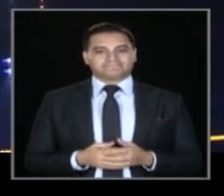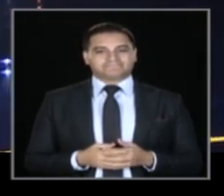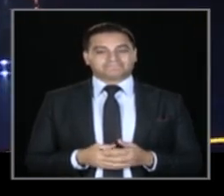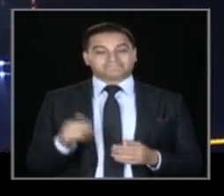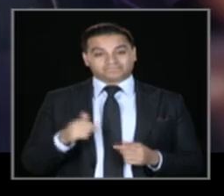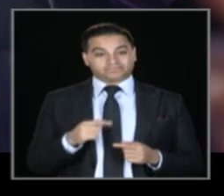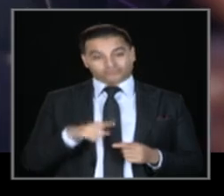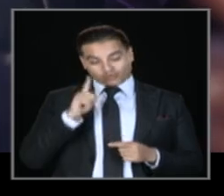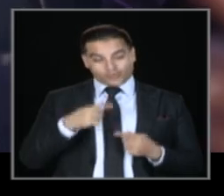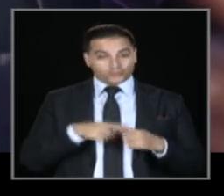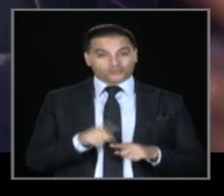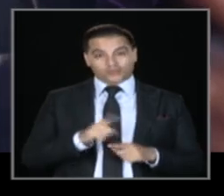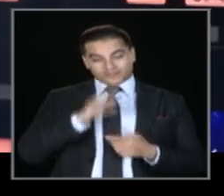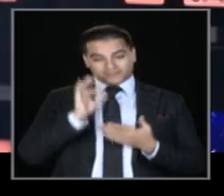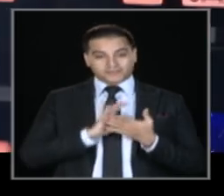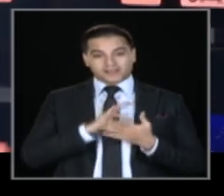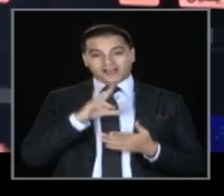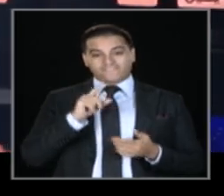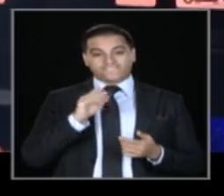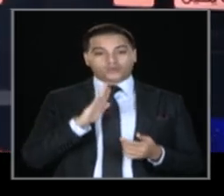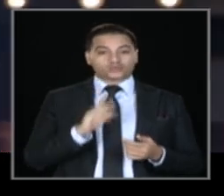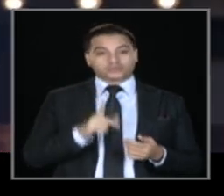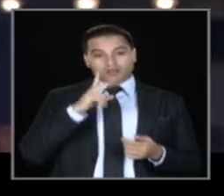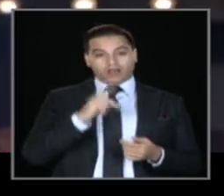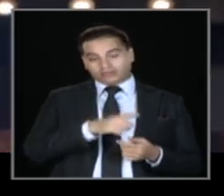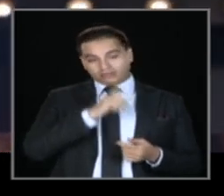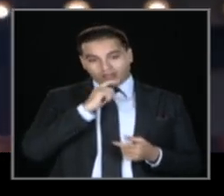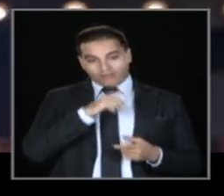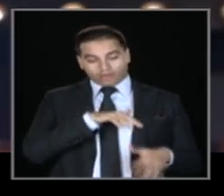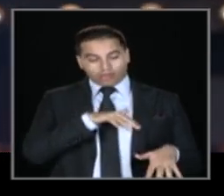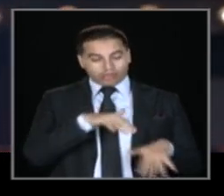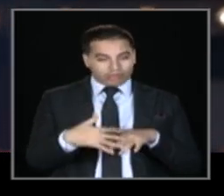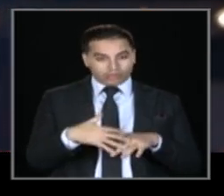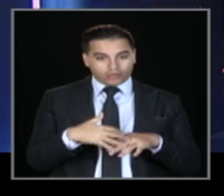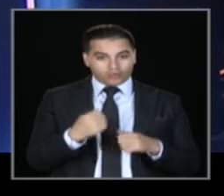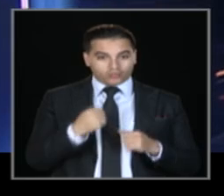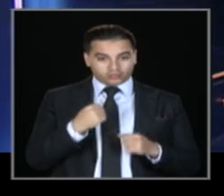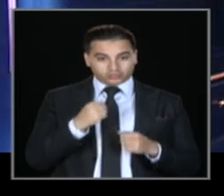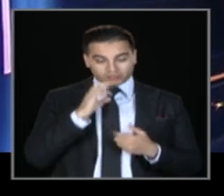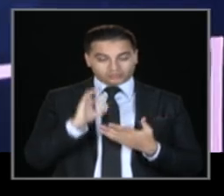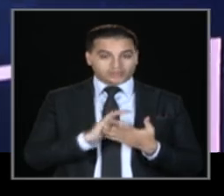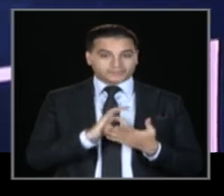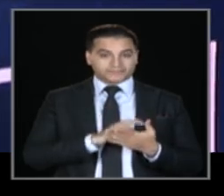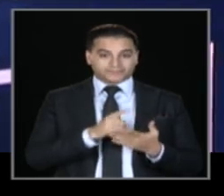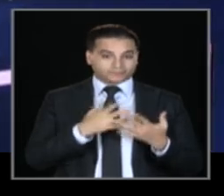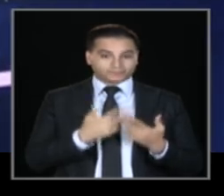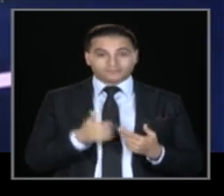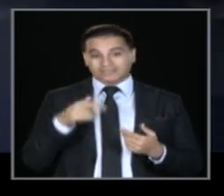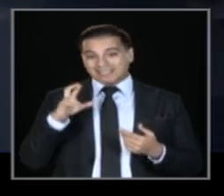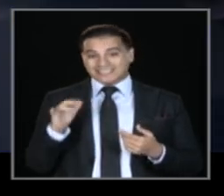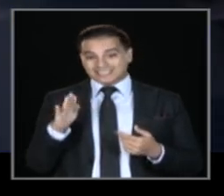النهاردة مش يوم فريق في الصطاد بدون أدنى شك بالنسبة له ما جاش الصطاد. إزيس